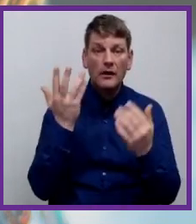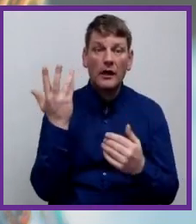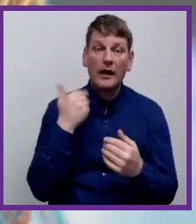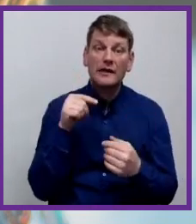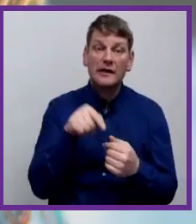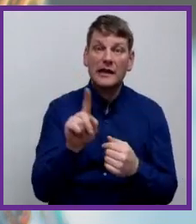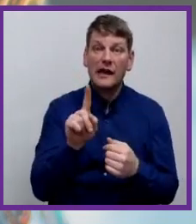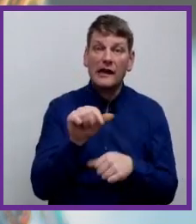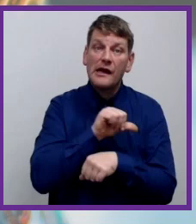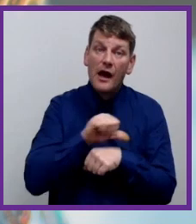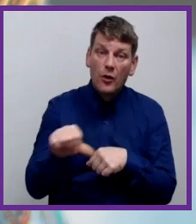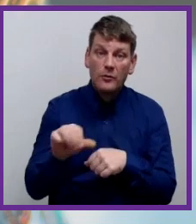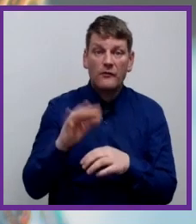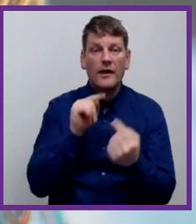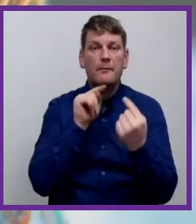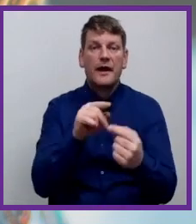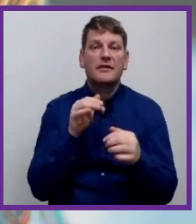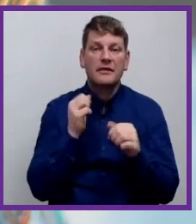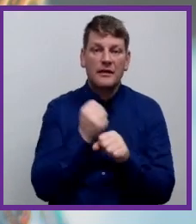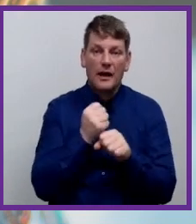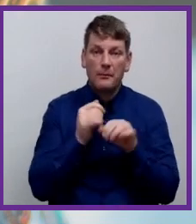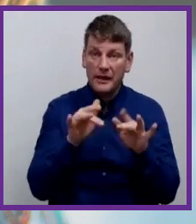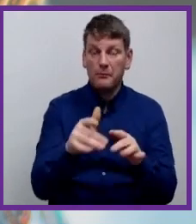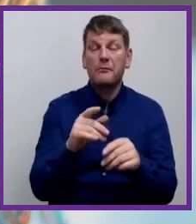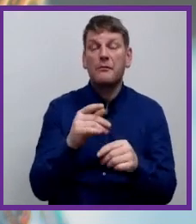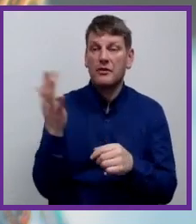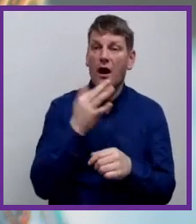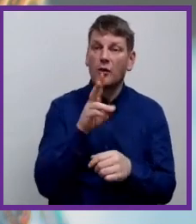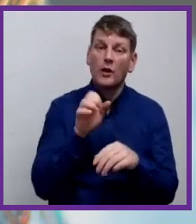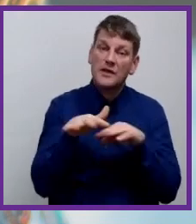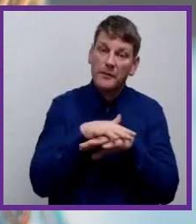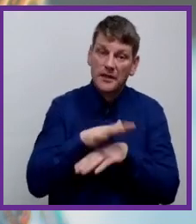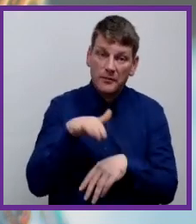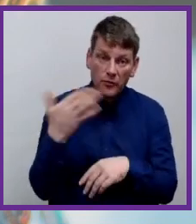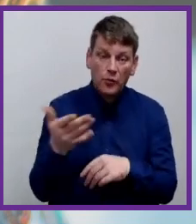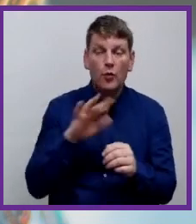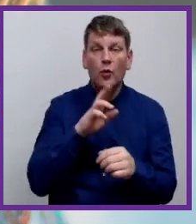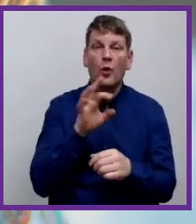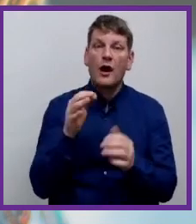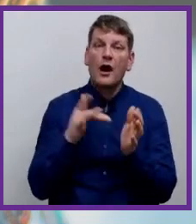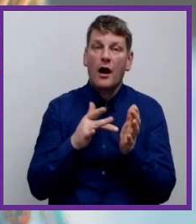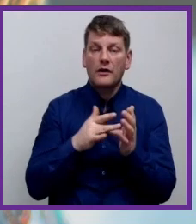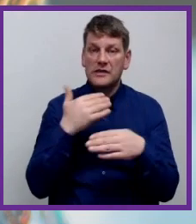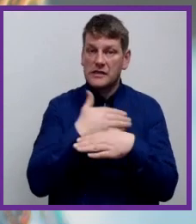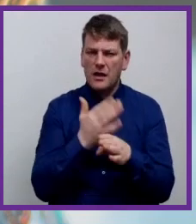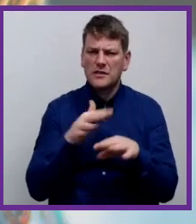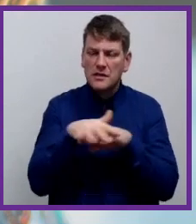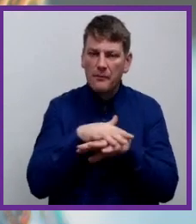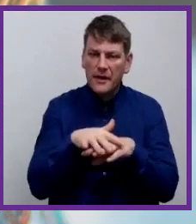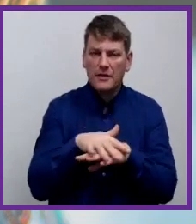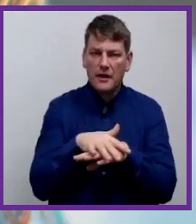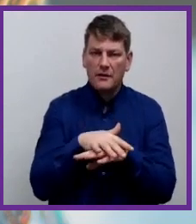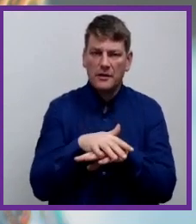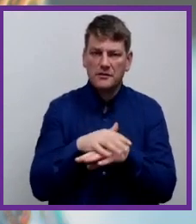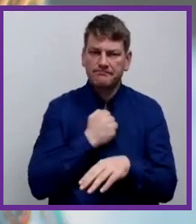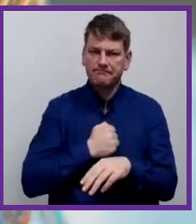tie ierobežojumi, tā predarbība nāk no sabiedrības puses, no kādas daļas sabiedrības, kura,